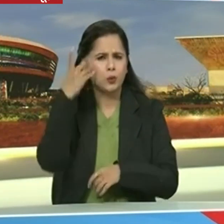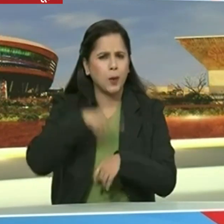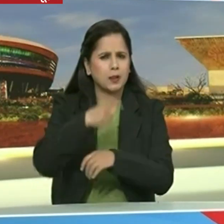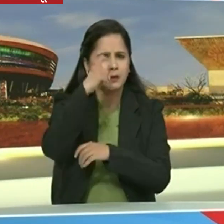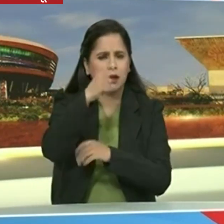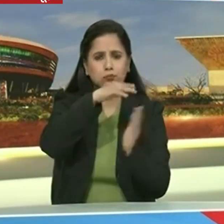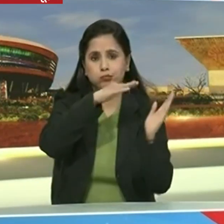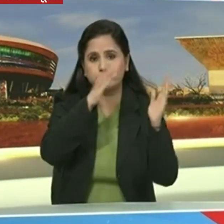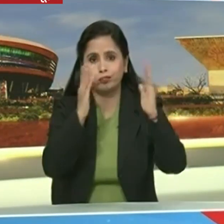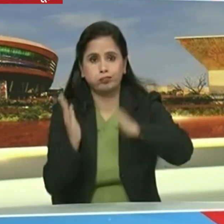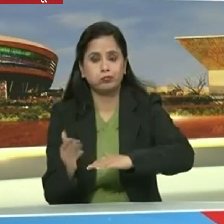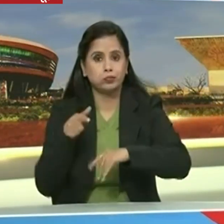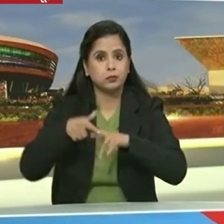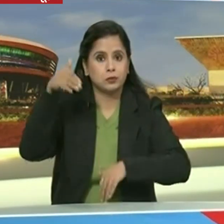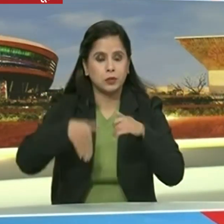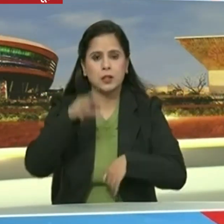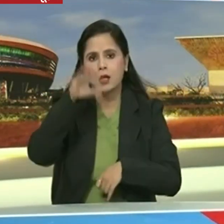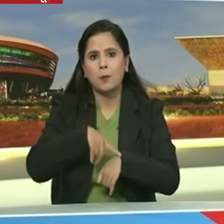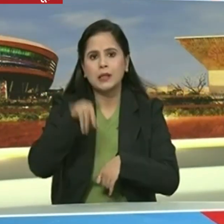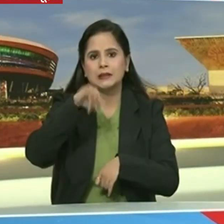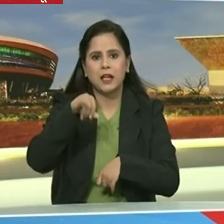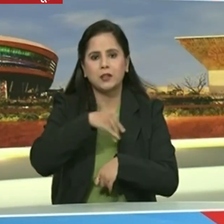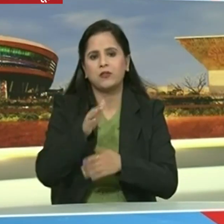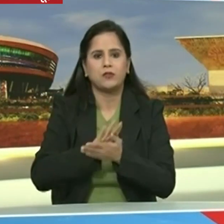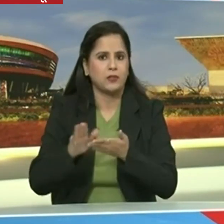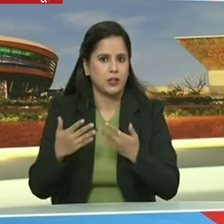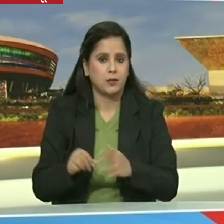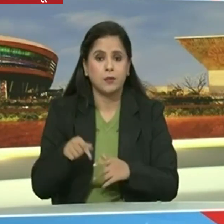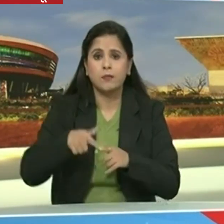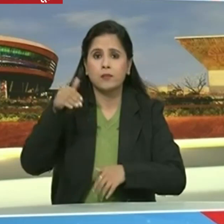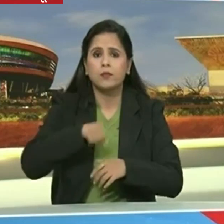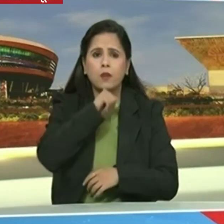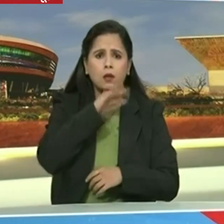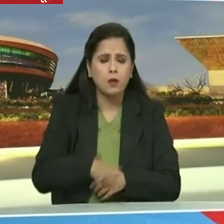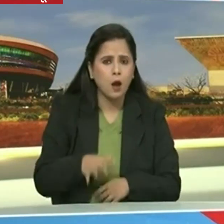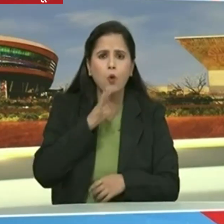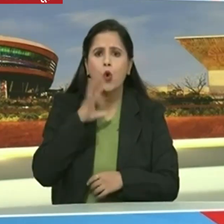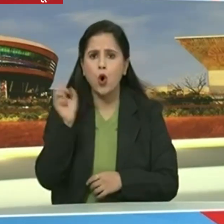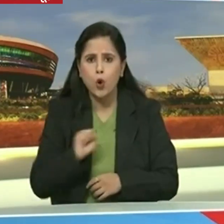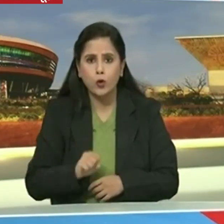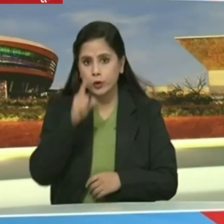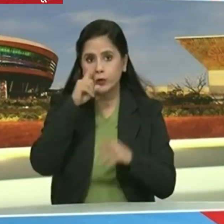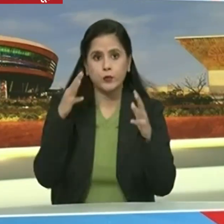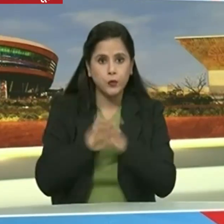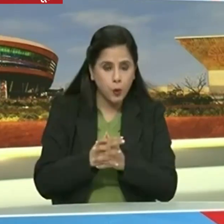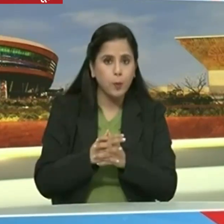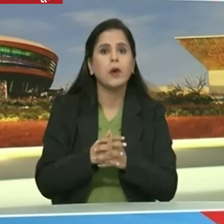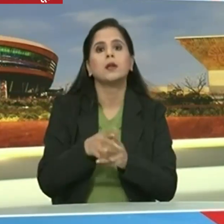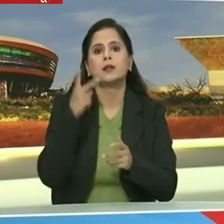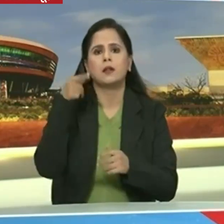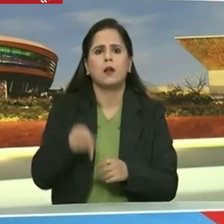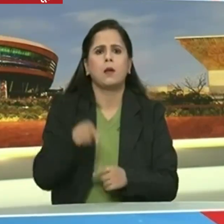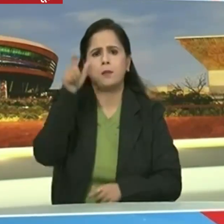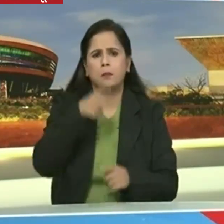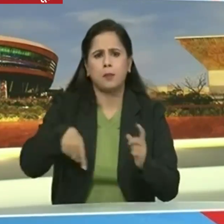7 बजे से शुरू हुआ मतदान शाम 6 बजे तक चला। मतदान में युवाओं, बुजुर्गों और महिलाओं के साथ साथ